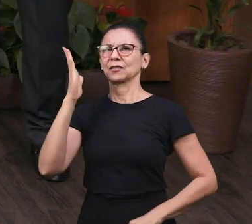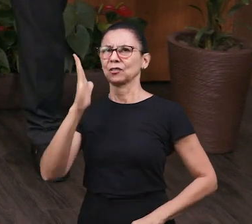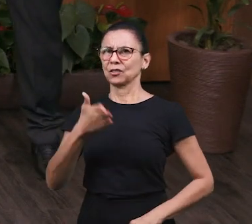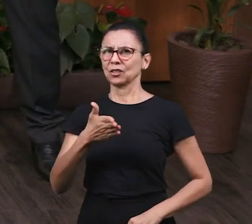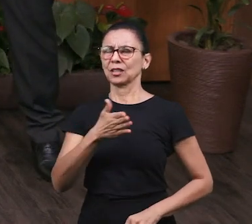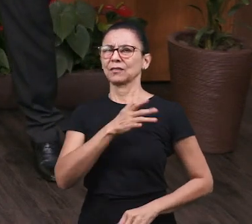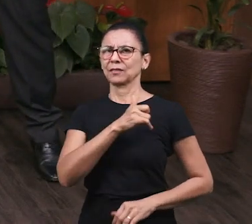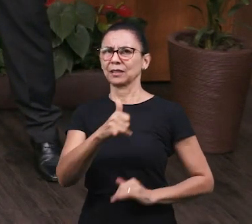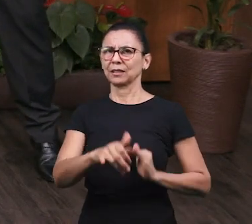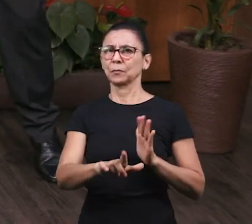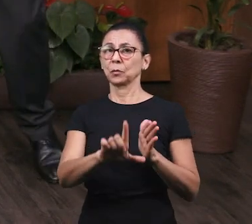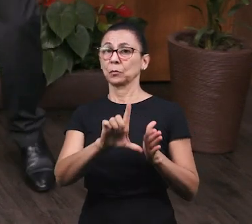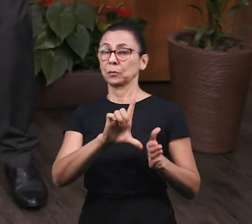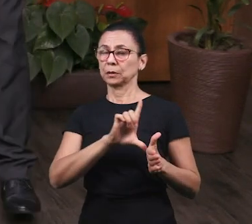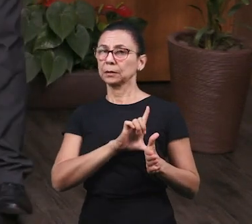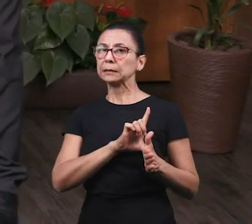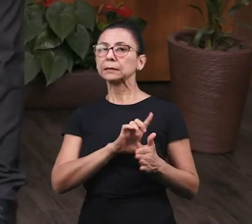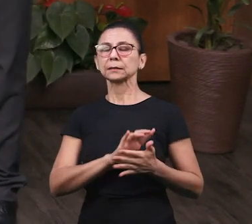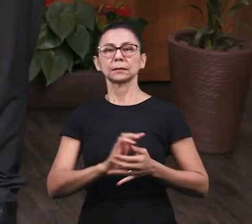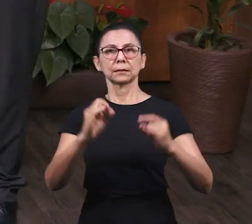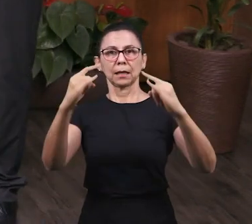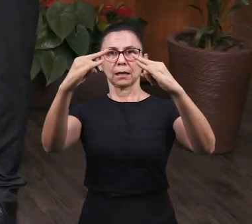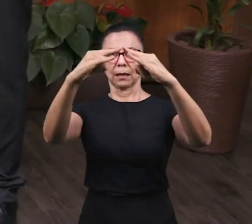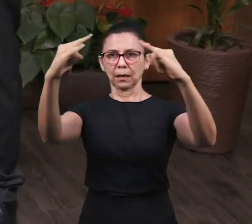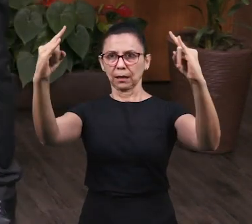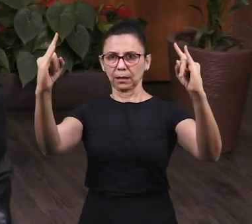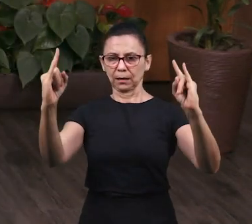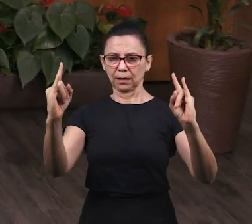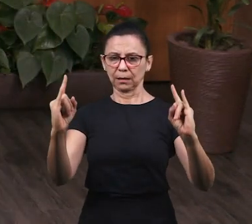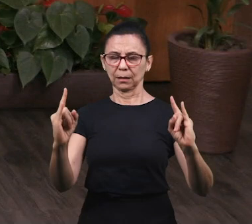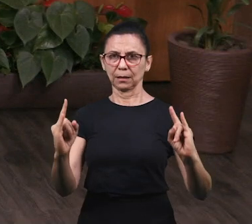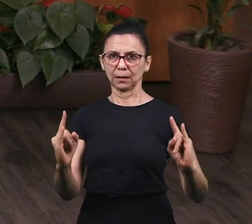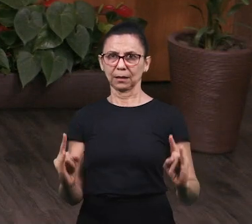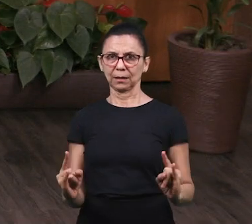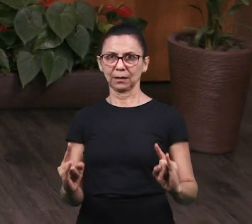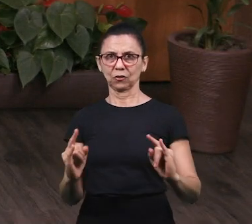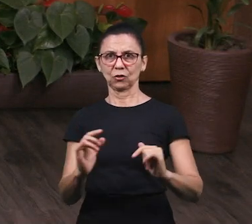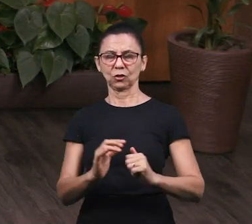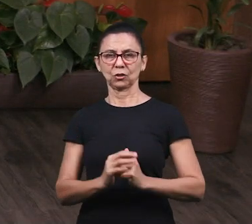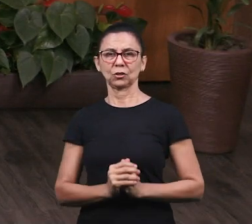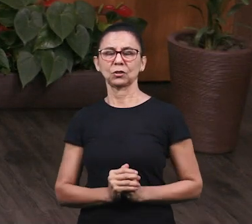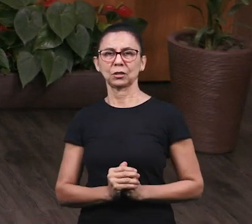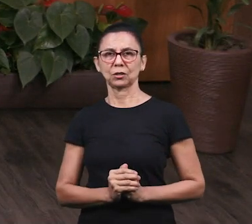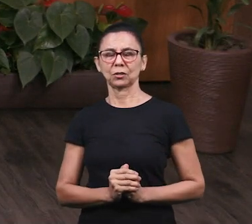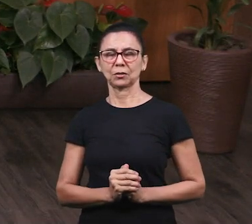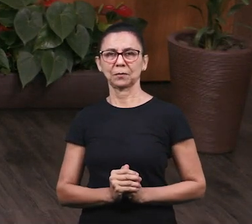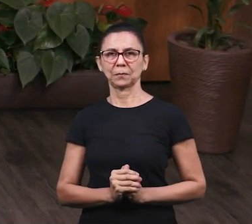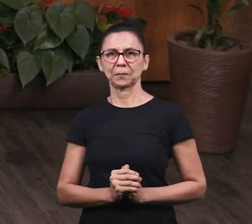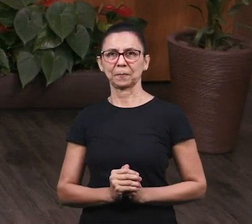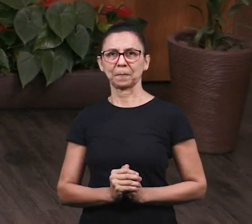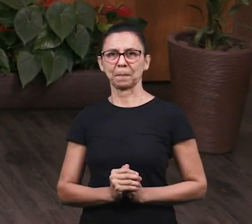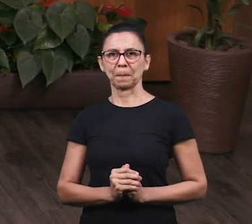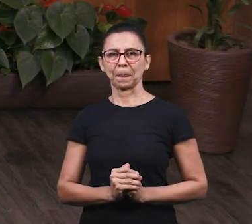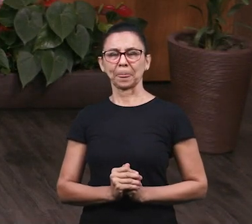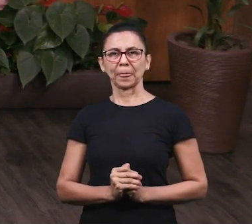Gloire à Jésus. Comme nous avons déjà dit, la tente, elle avait une couverture